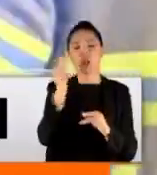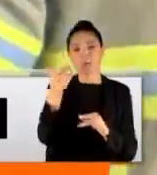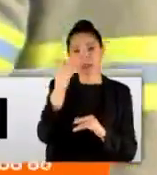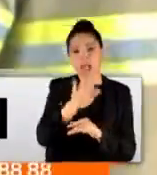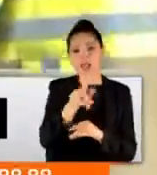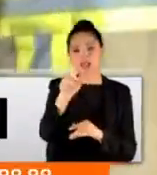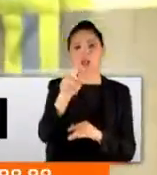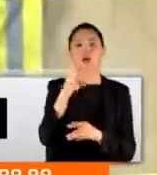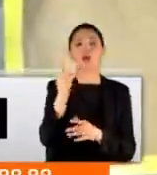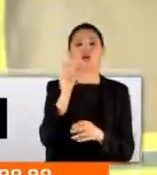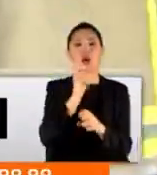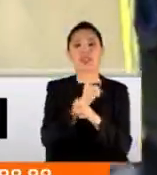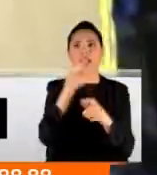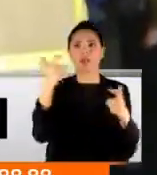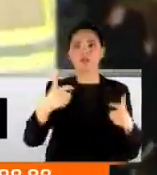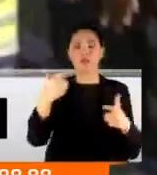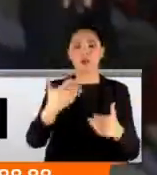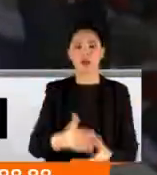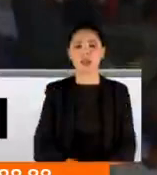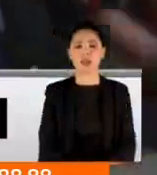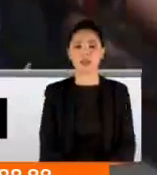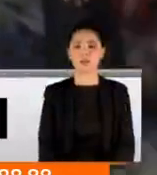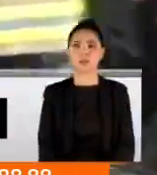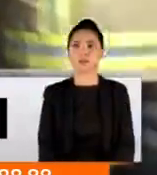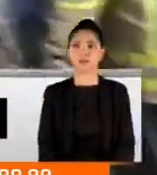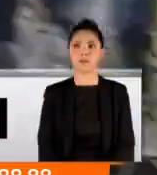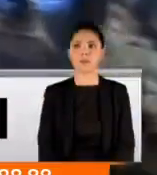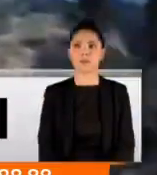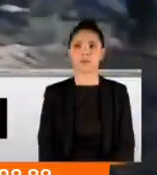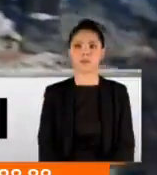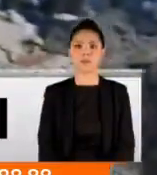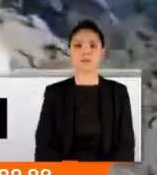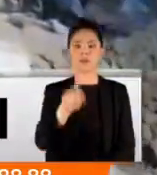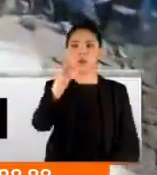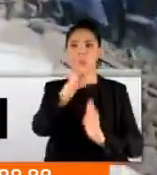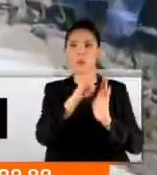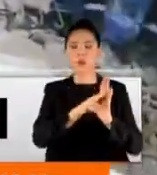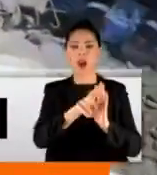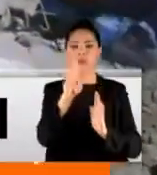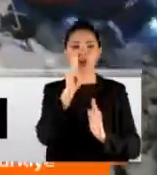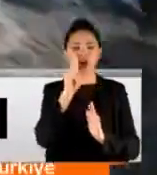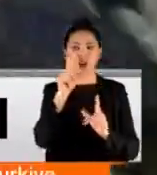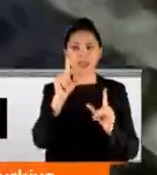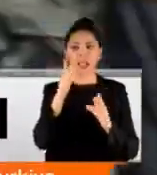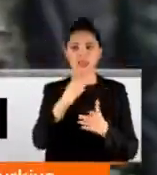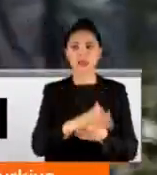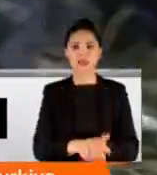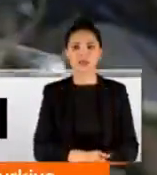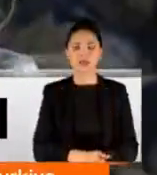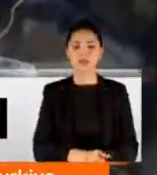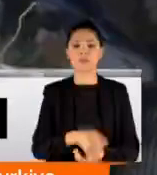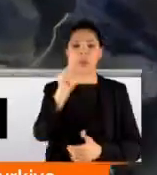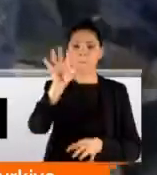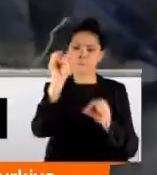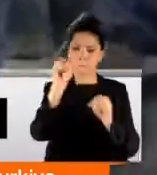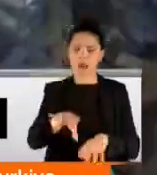birazdan. Tabii ki çok tehlikeli burada Gamze, olmak. Gördüğünüz gibi büyük Gamze, beton parçaları var. Gamze, eğer yayını sonlandırman gerekiyorsa... Gamze, sonlandırman gerekiyorsa